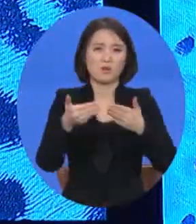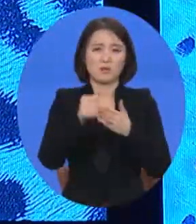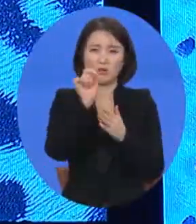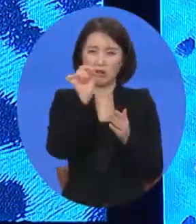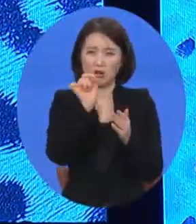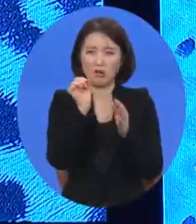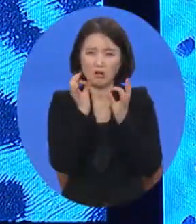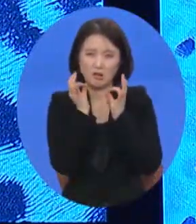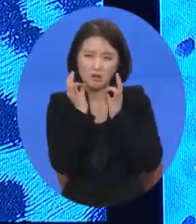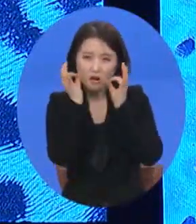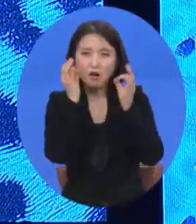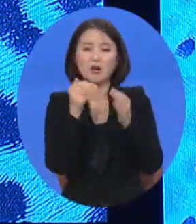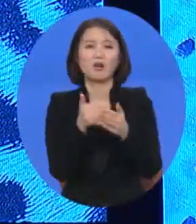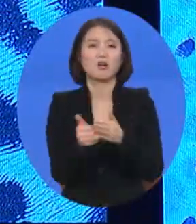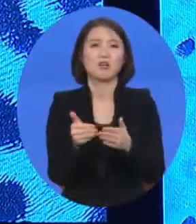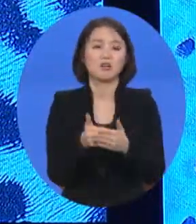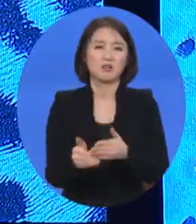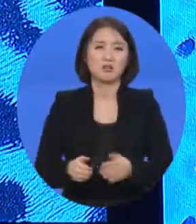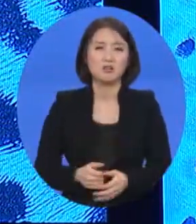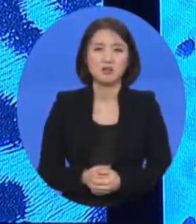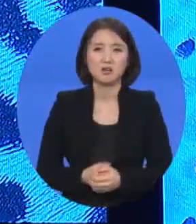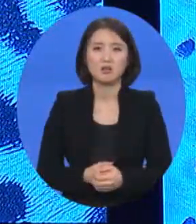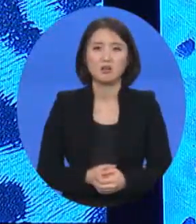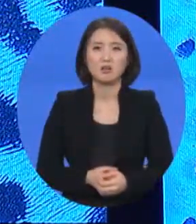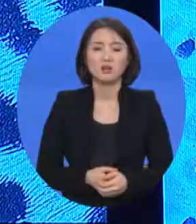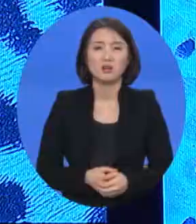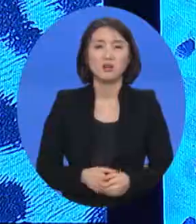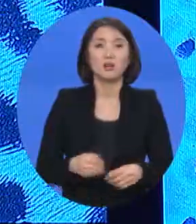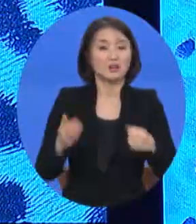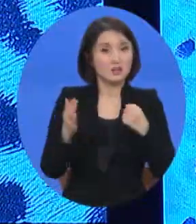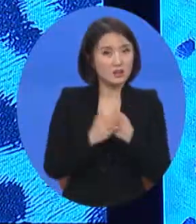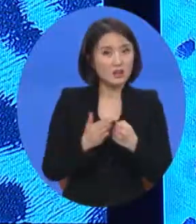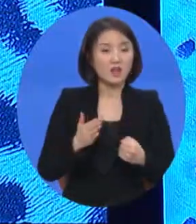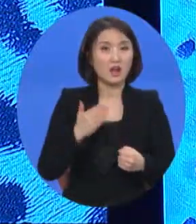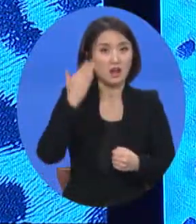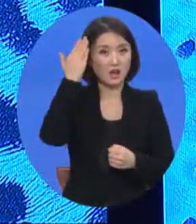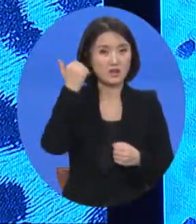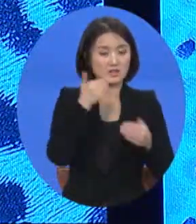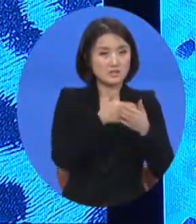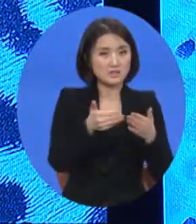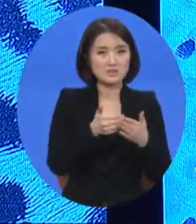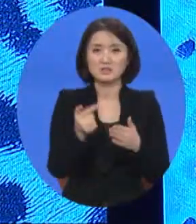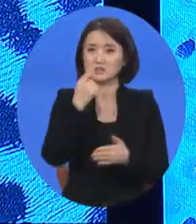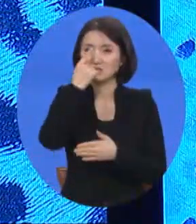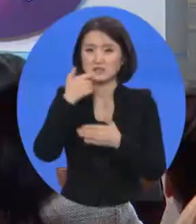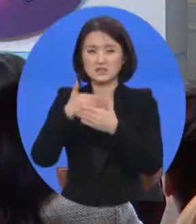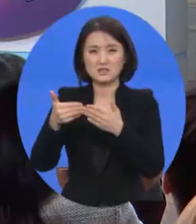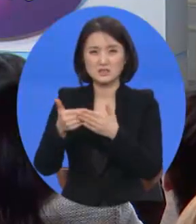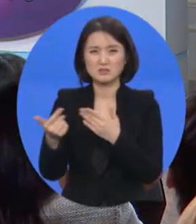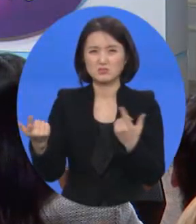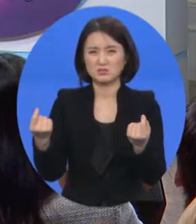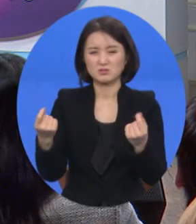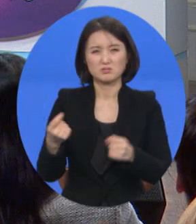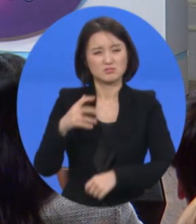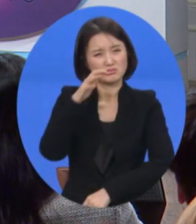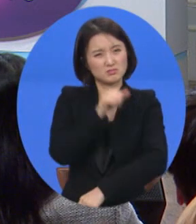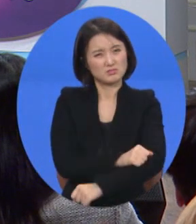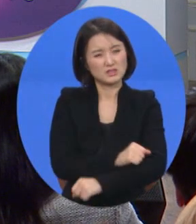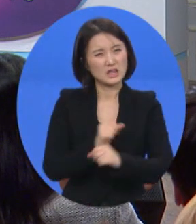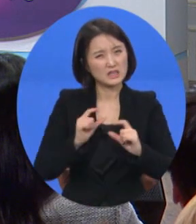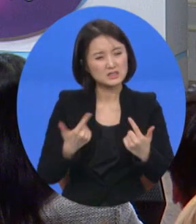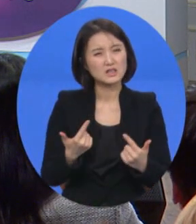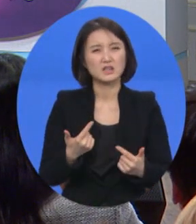정리하고 세미 하지 못하고 사용하 처럼 그렇게 미워 하지 못하다는 그런 오해는 버리시는게 좋습니다 이렇게